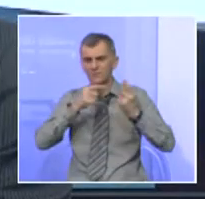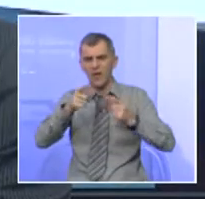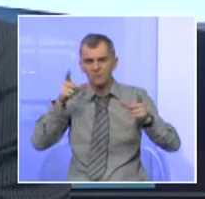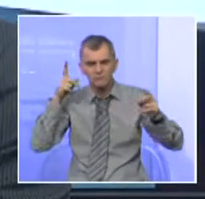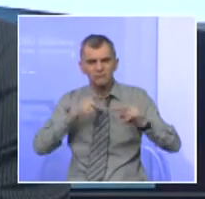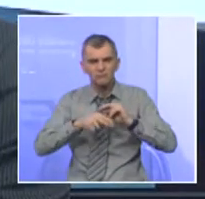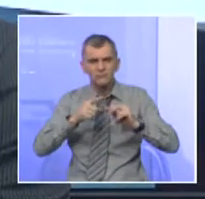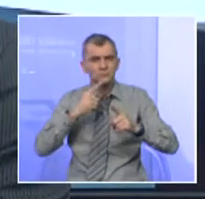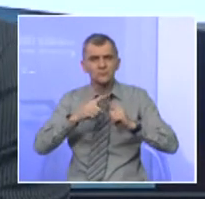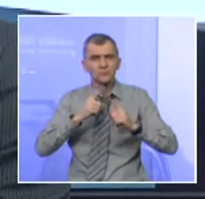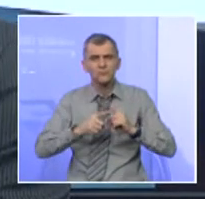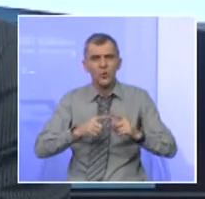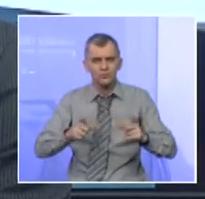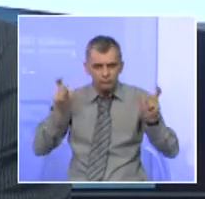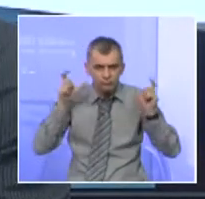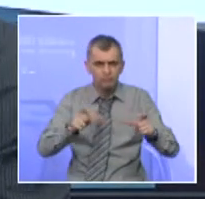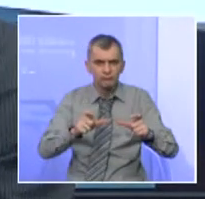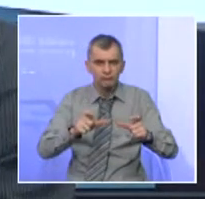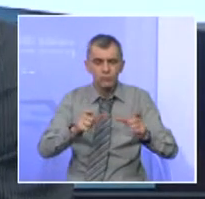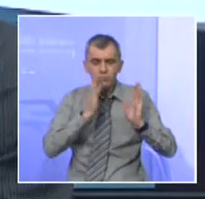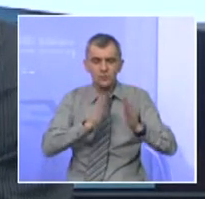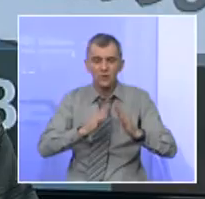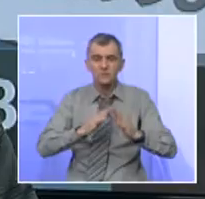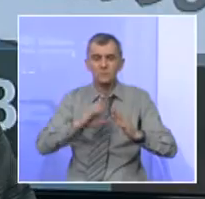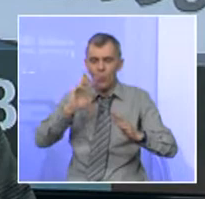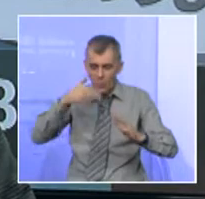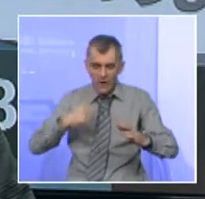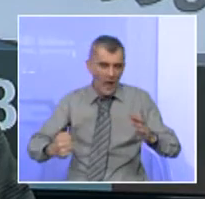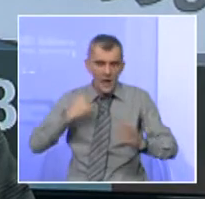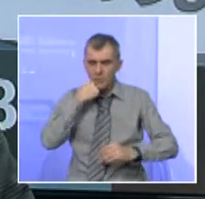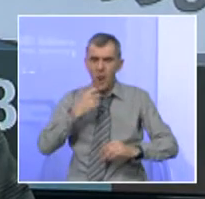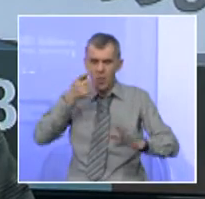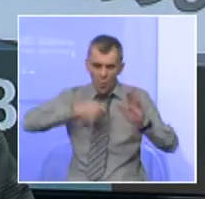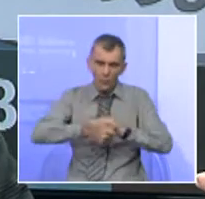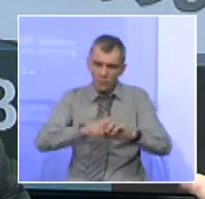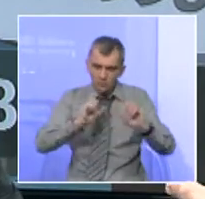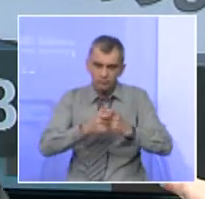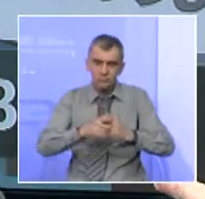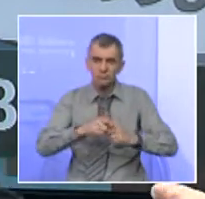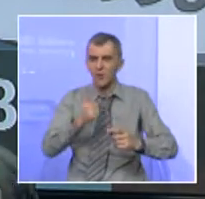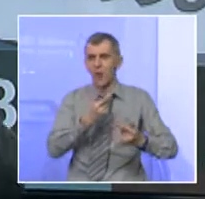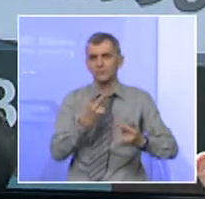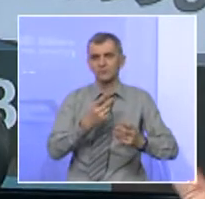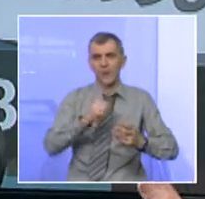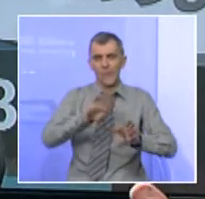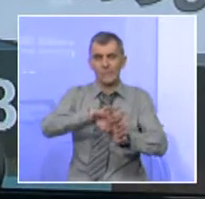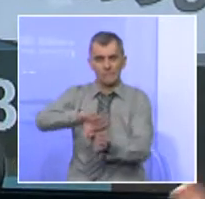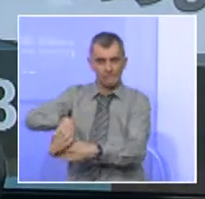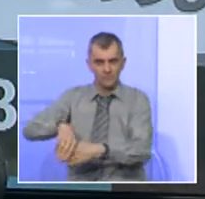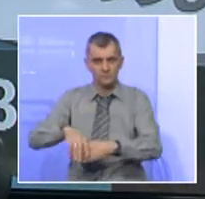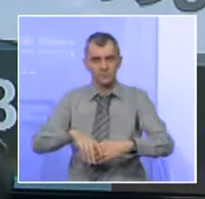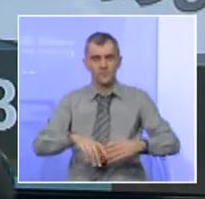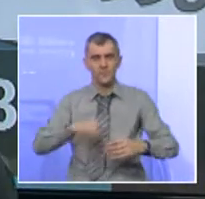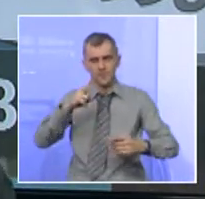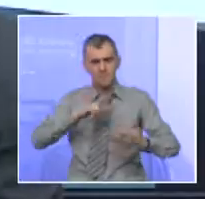su nastojane da se zaustave procesi obračuna sa korupcijom i kriminalom. Dakle, drugim riječima, se želi spriječiti obračun sa i